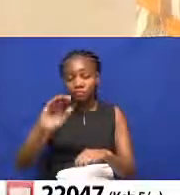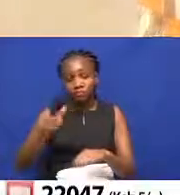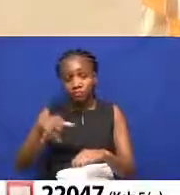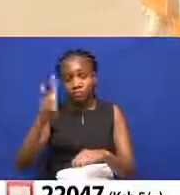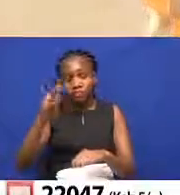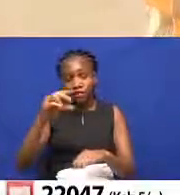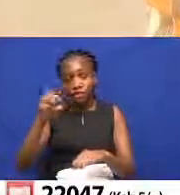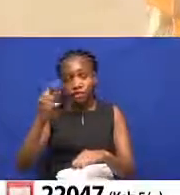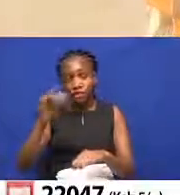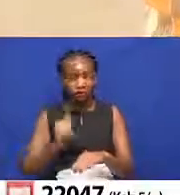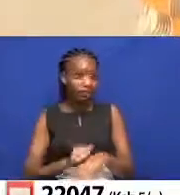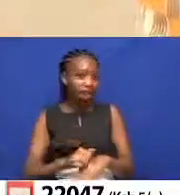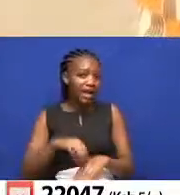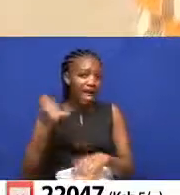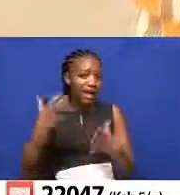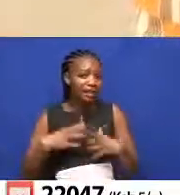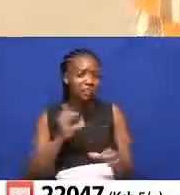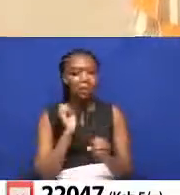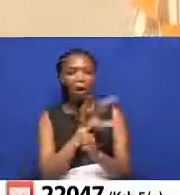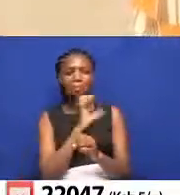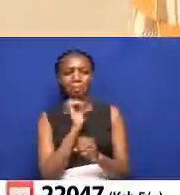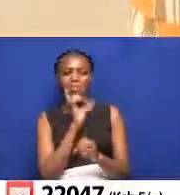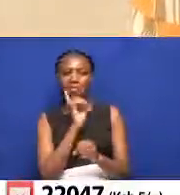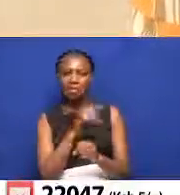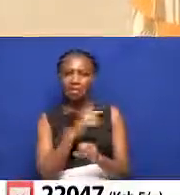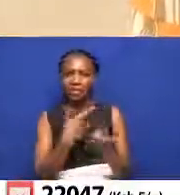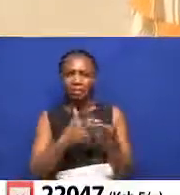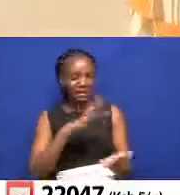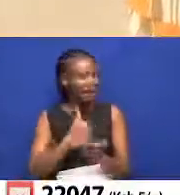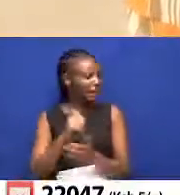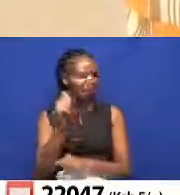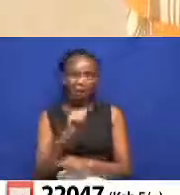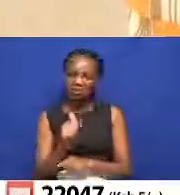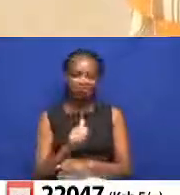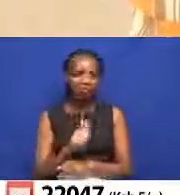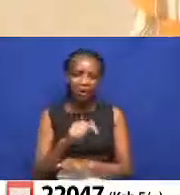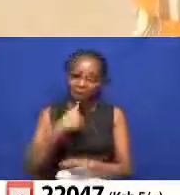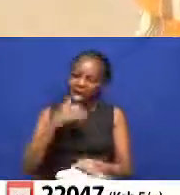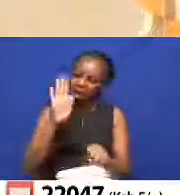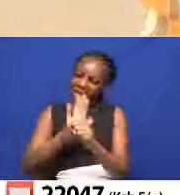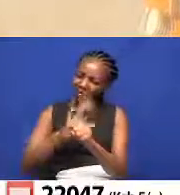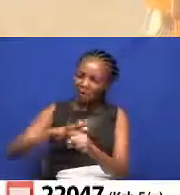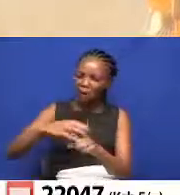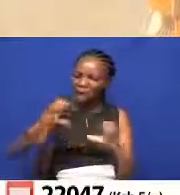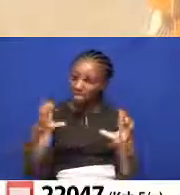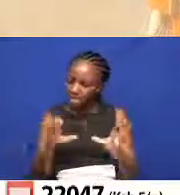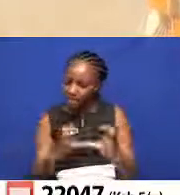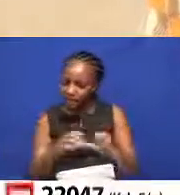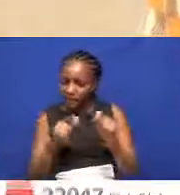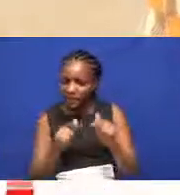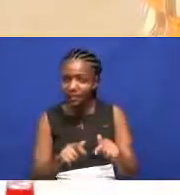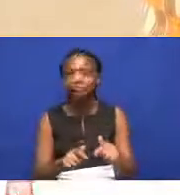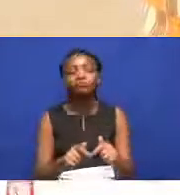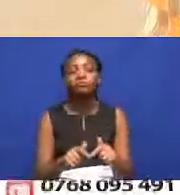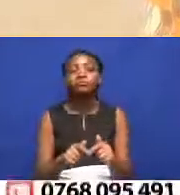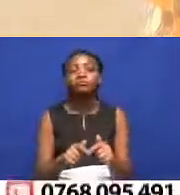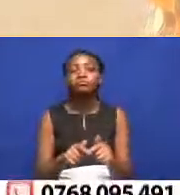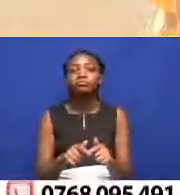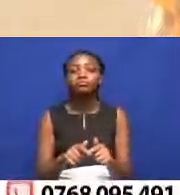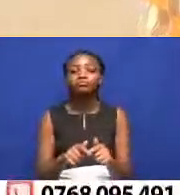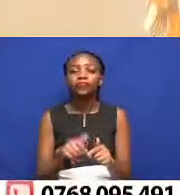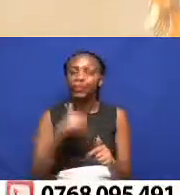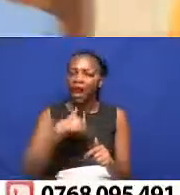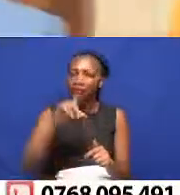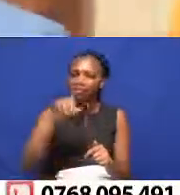Wamepiga kelele secession pwani, vimewashinda hivi chama. Chama zetu ziko pwani, shirikisho pwani iko,